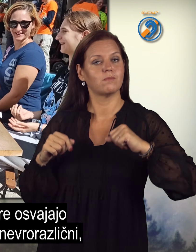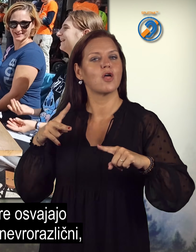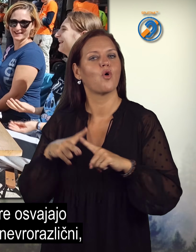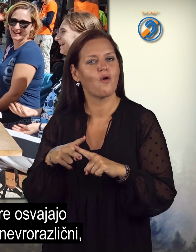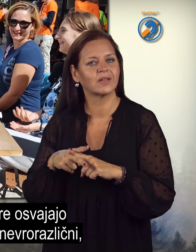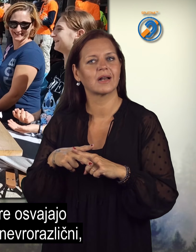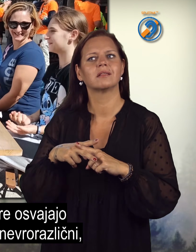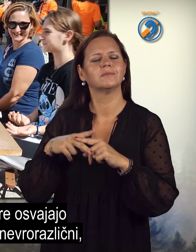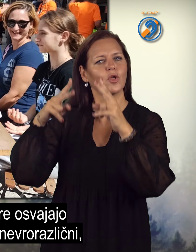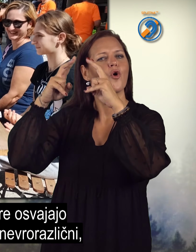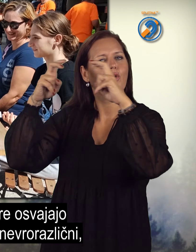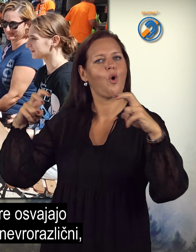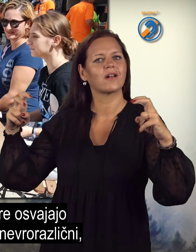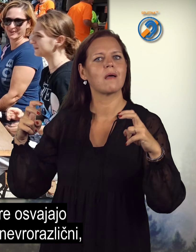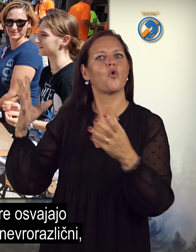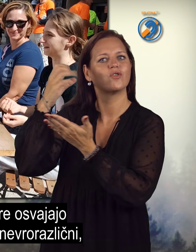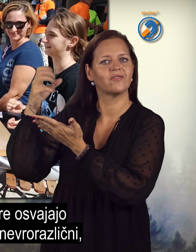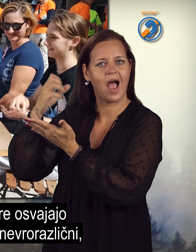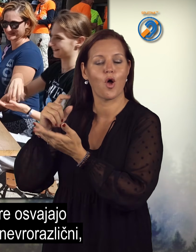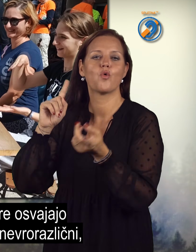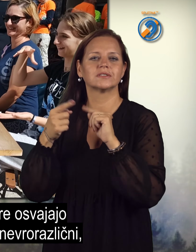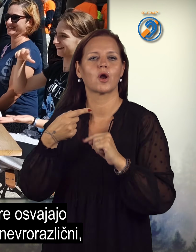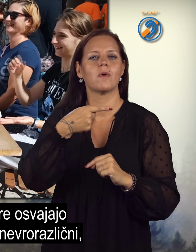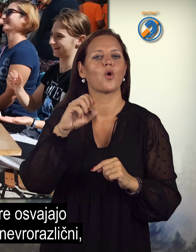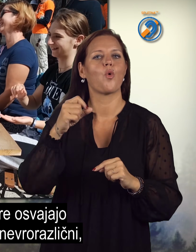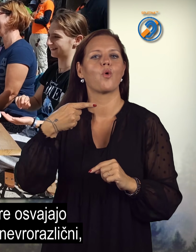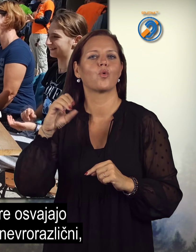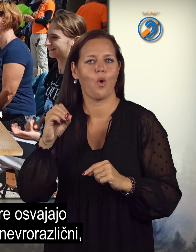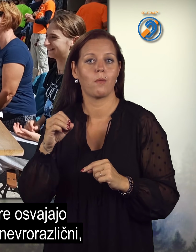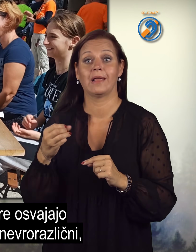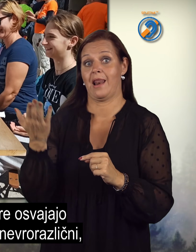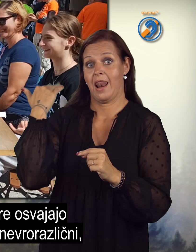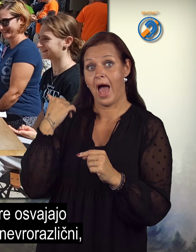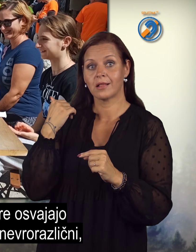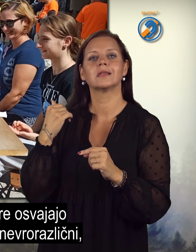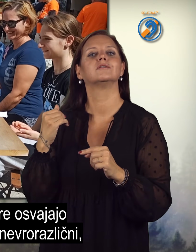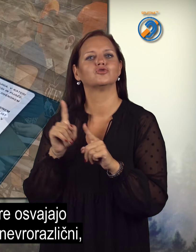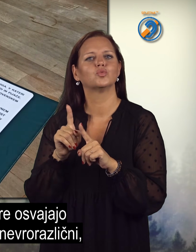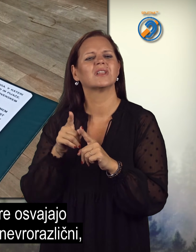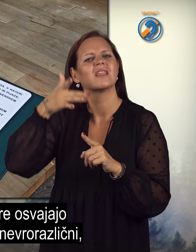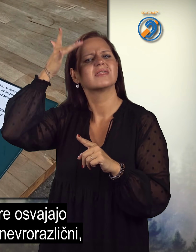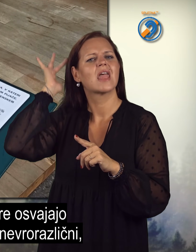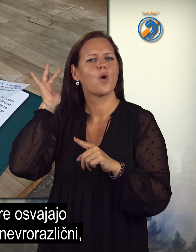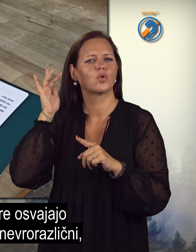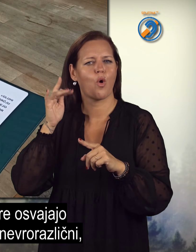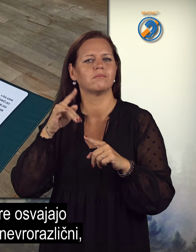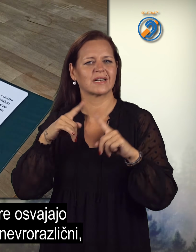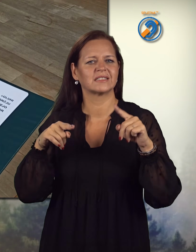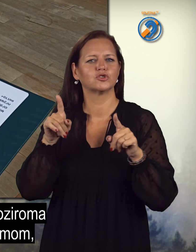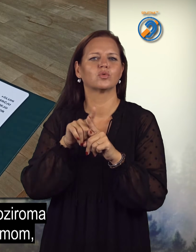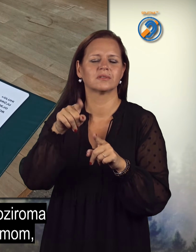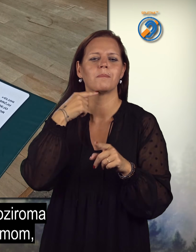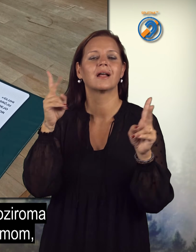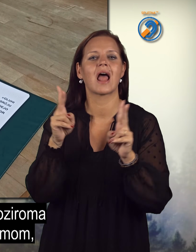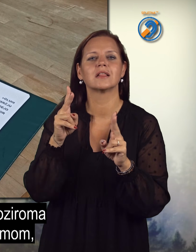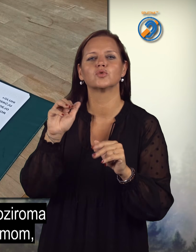slepi in slabovidni, gibalno ovirani, gore osvajajo oziroma GOGO in lani še